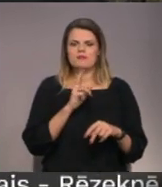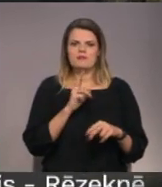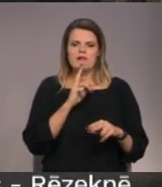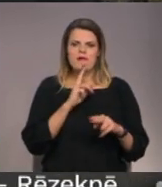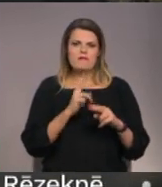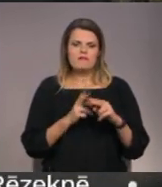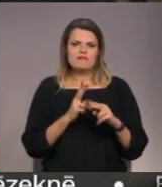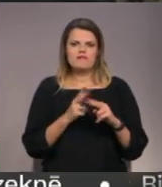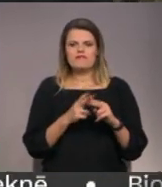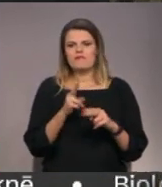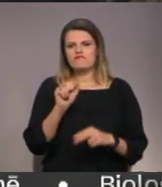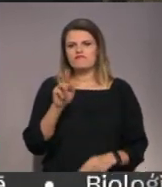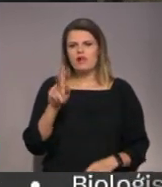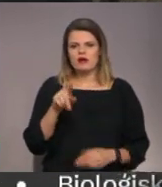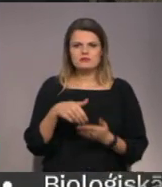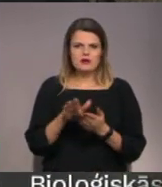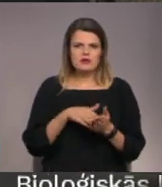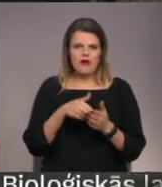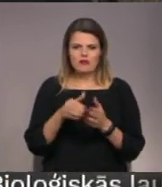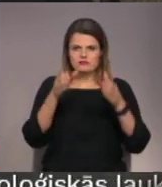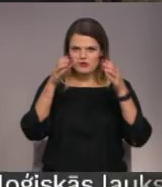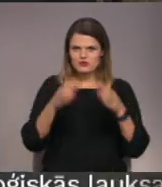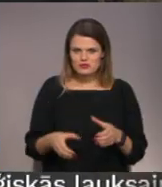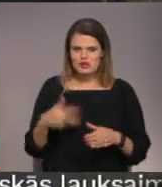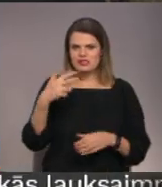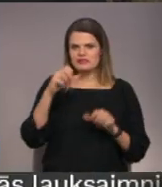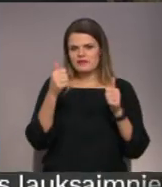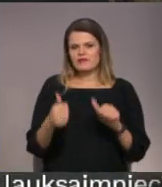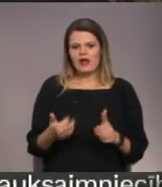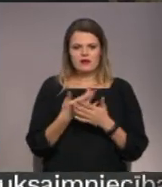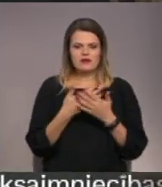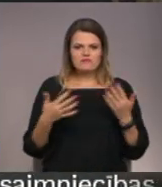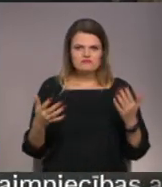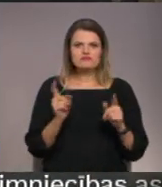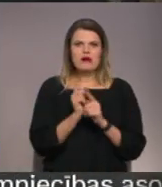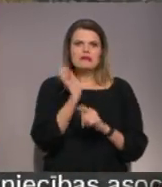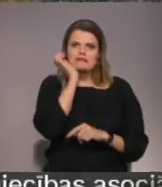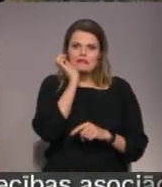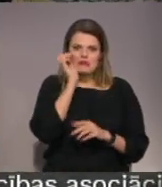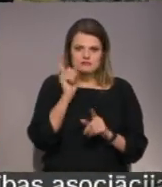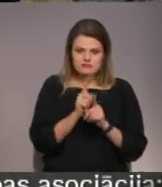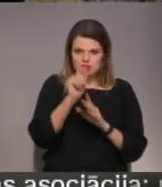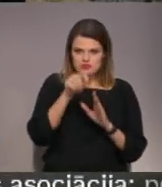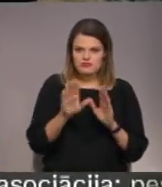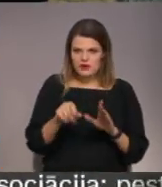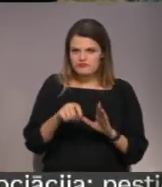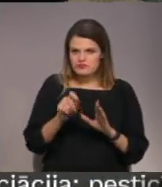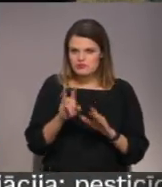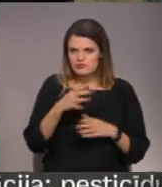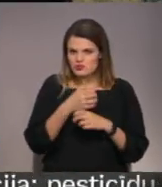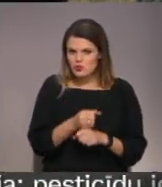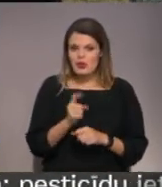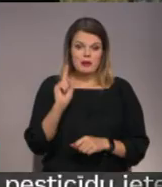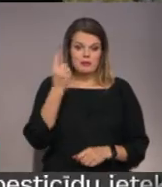ir. Bet tā pār pa 30 veidi dažādu bērzu kļavu un valrieks, no kā var tecināt sulas. Šī gada pirmās